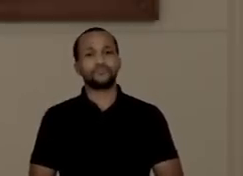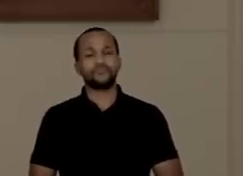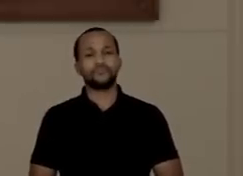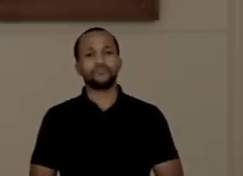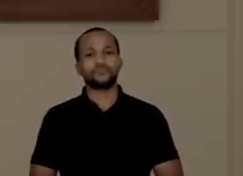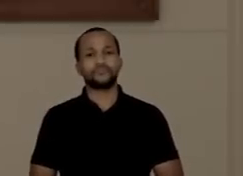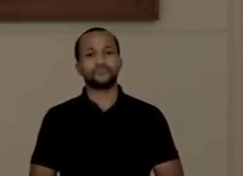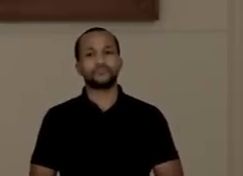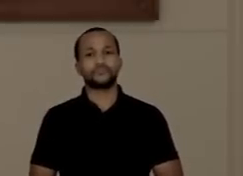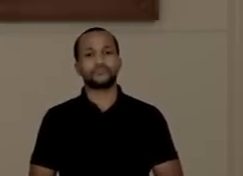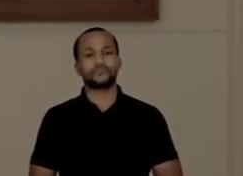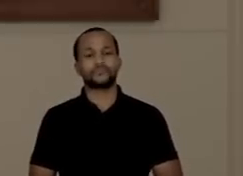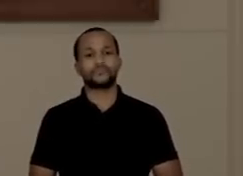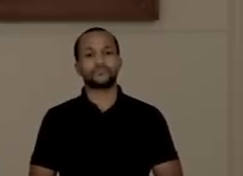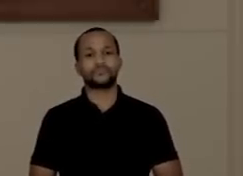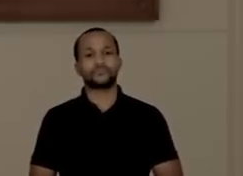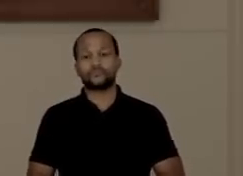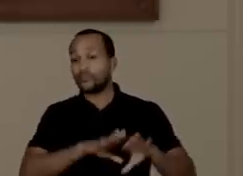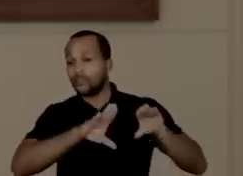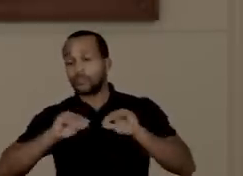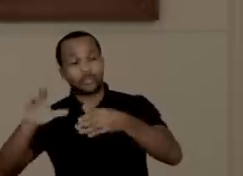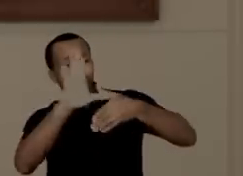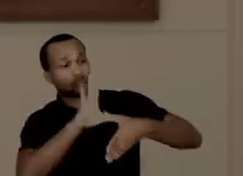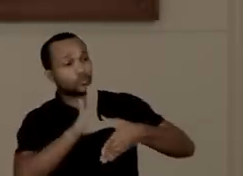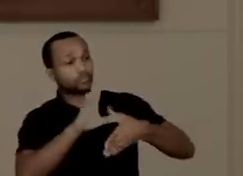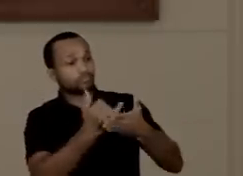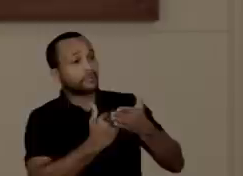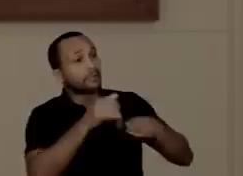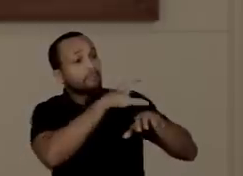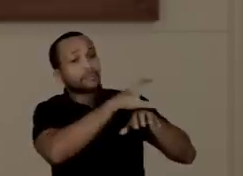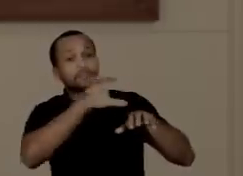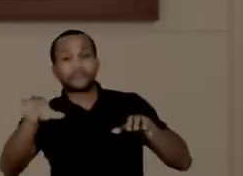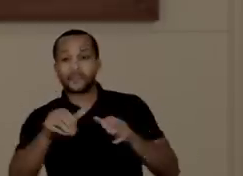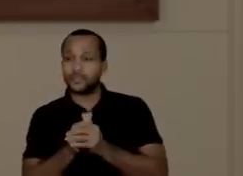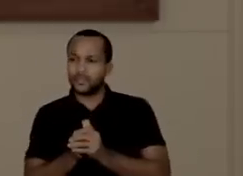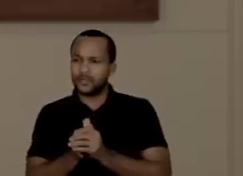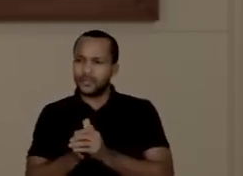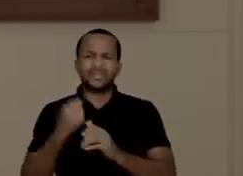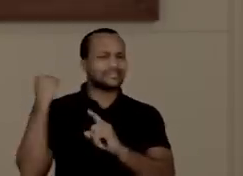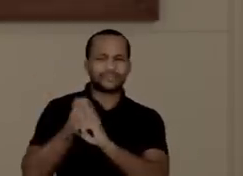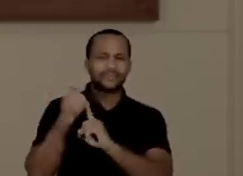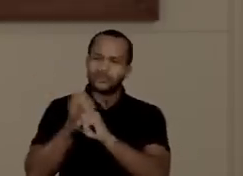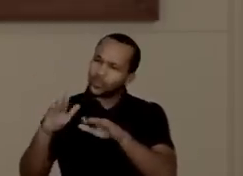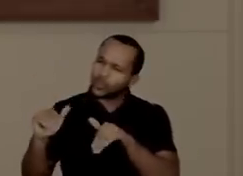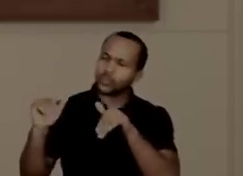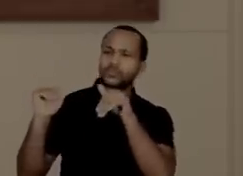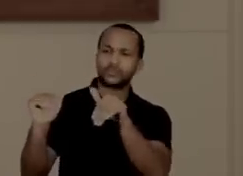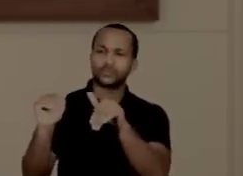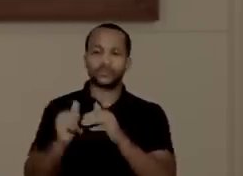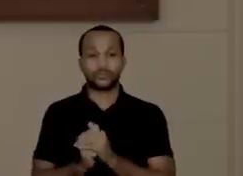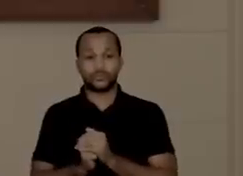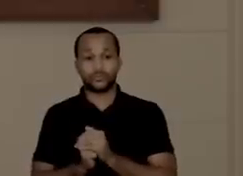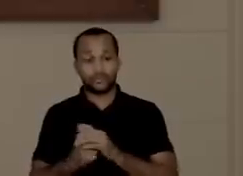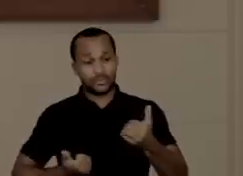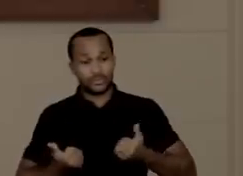Chères Guadeloupéennes, chers Guadeloupéens, chères Saint-Martinoises, chers Saint-Martinois, chers Saint-Barth, nous ferons le travail qui reste à